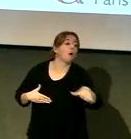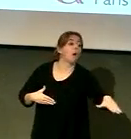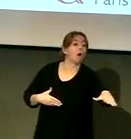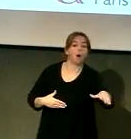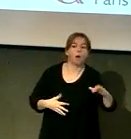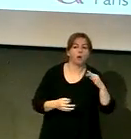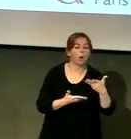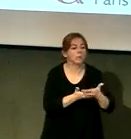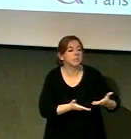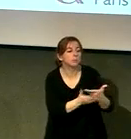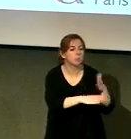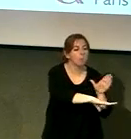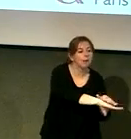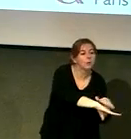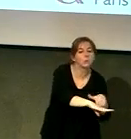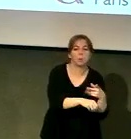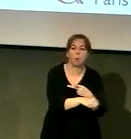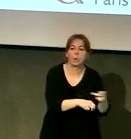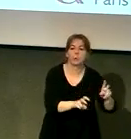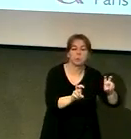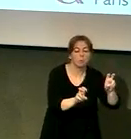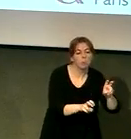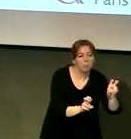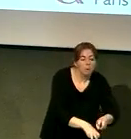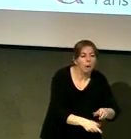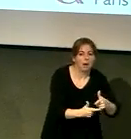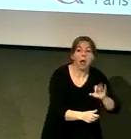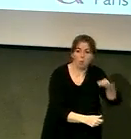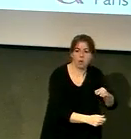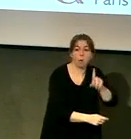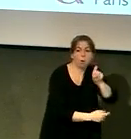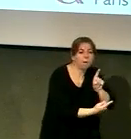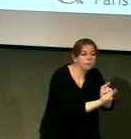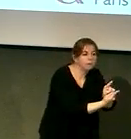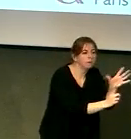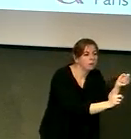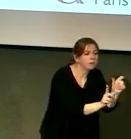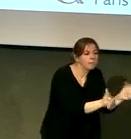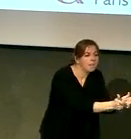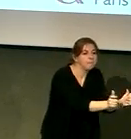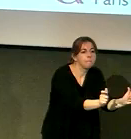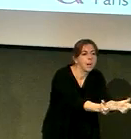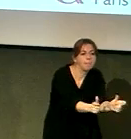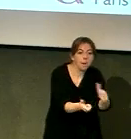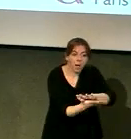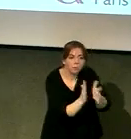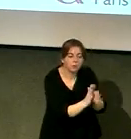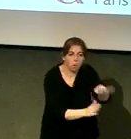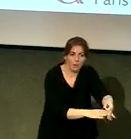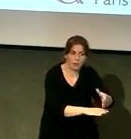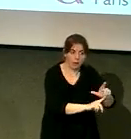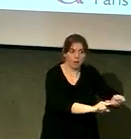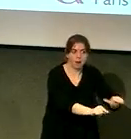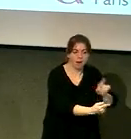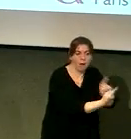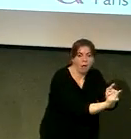réduction des risques et de la prévention. Quand on s'approche de toutes les associations qui travaillent sur le terrain, mais ce n'est pas évident